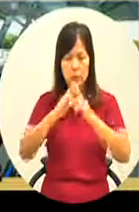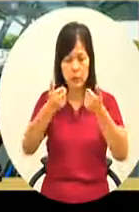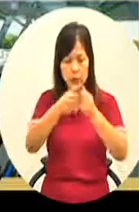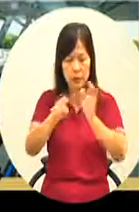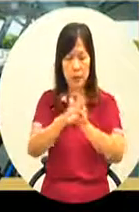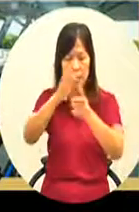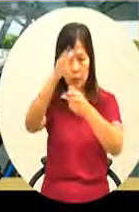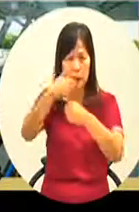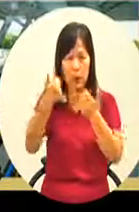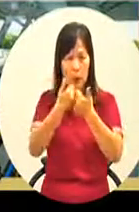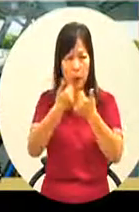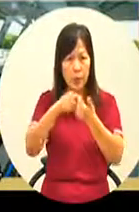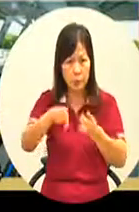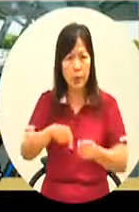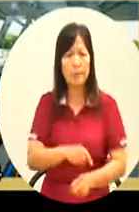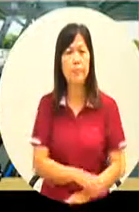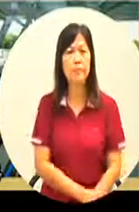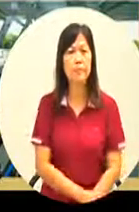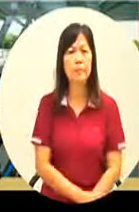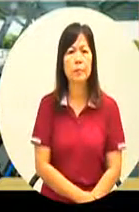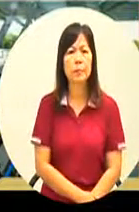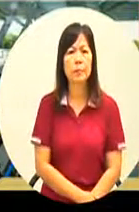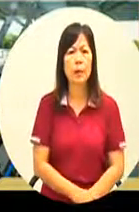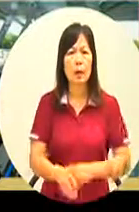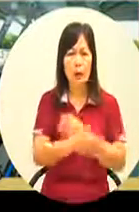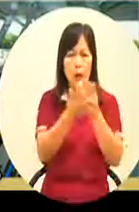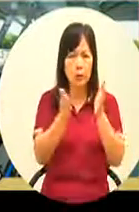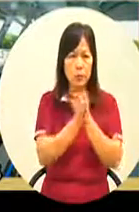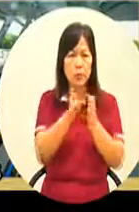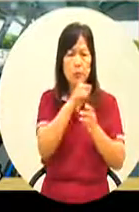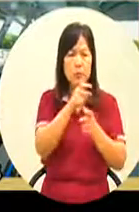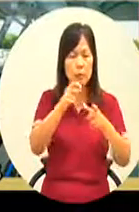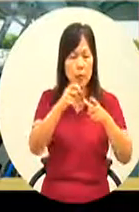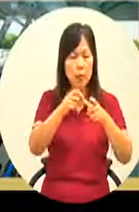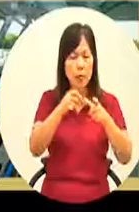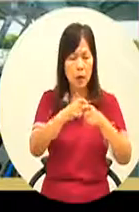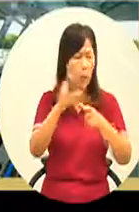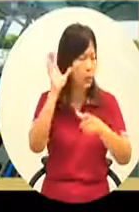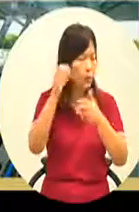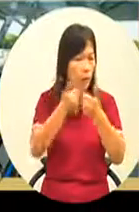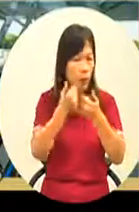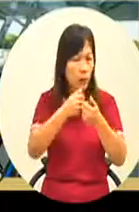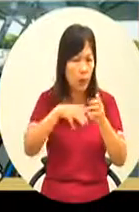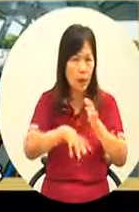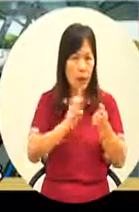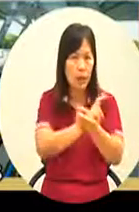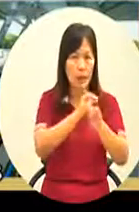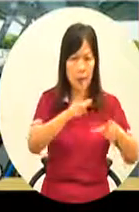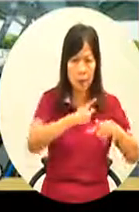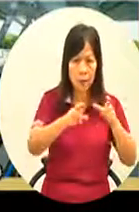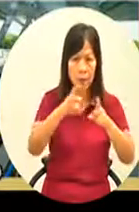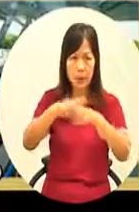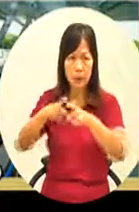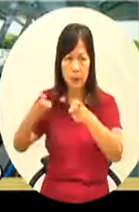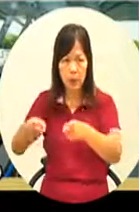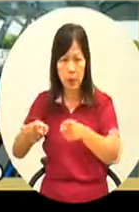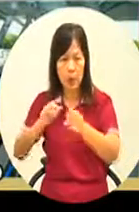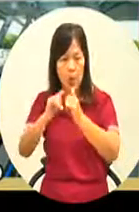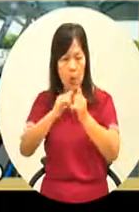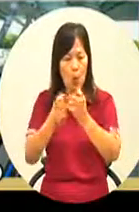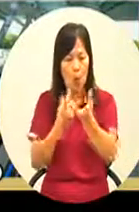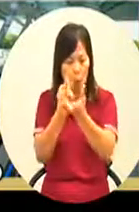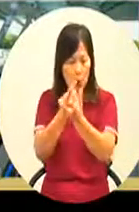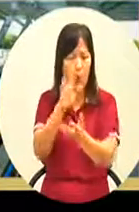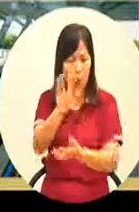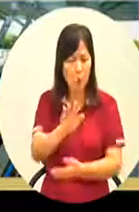这个公听会，你看全部伫这个公听会吼，咱林门甲小港的居民真侪人参加